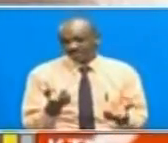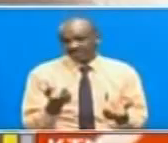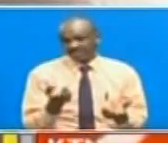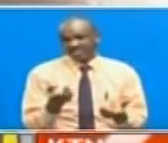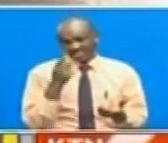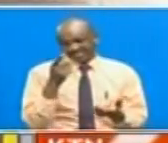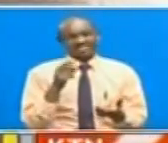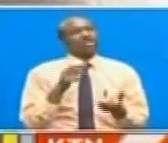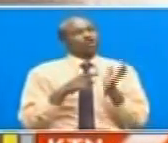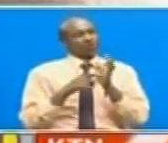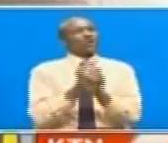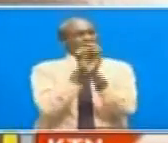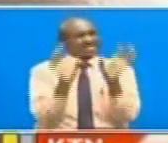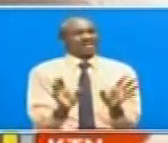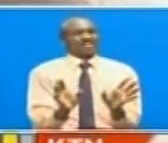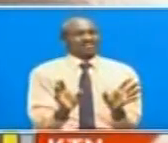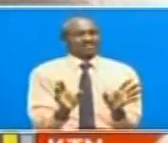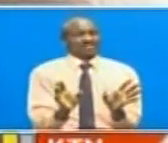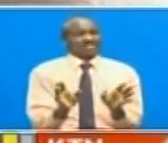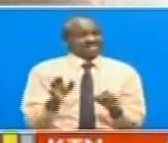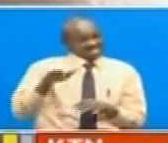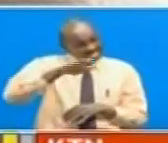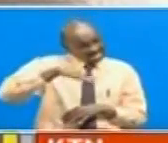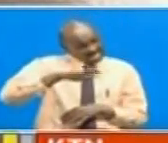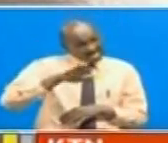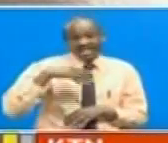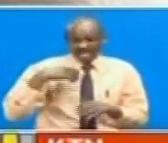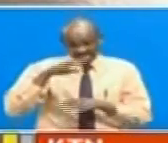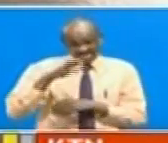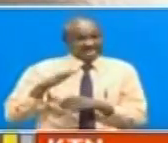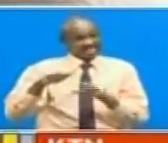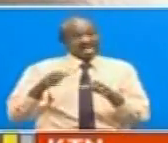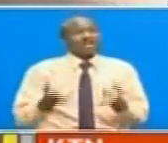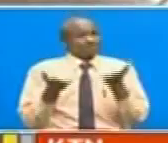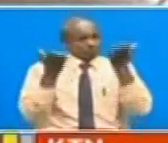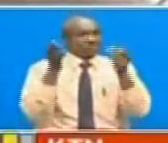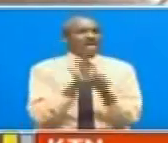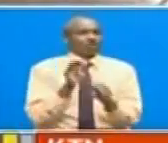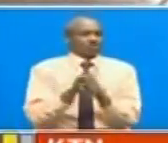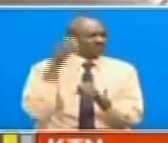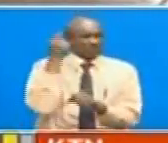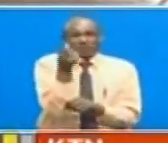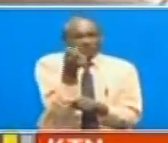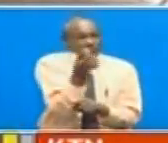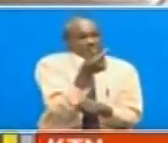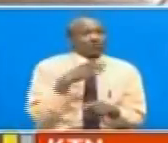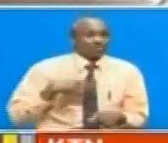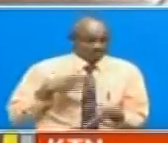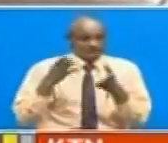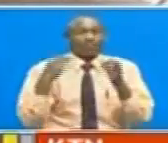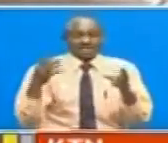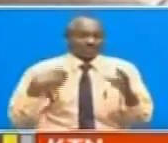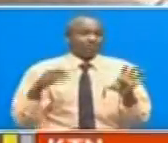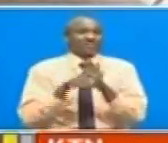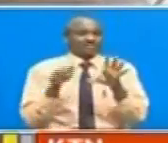it's an indication that in the field event we are really, really improving, and quite a number of athletes are taking